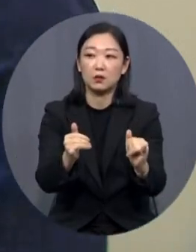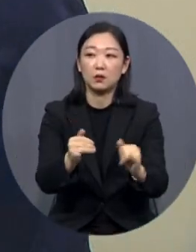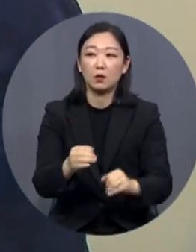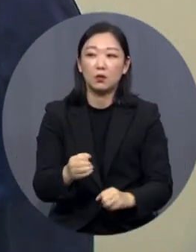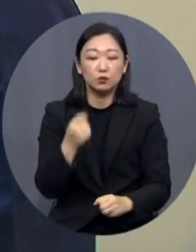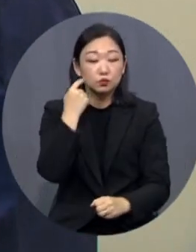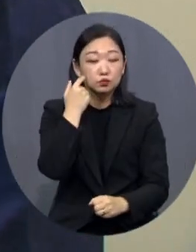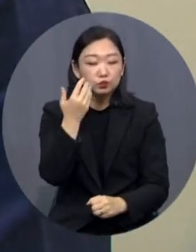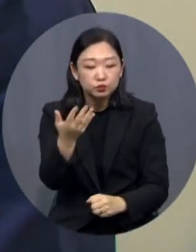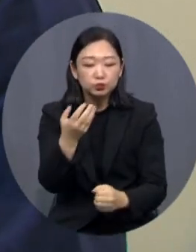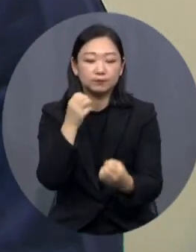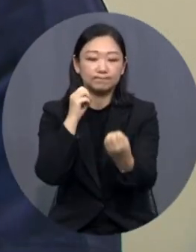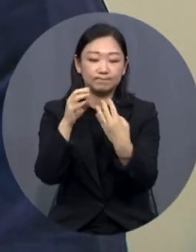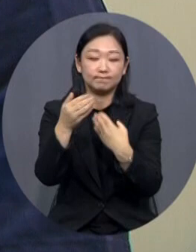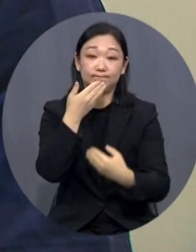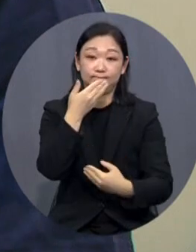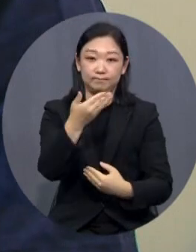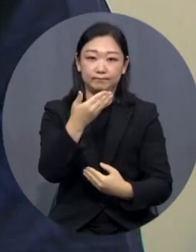there